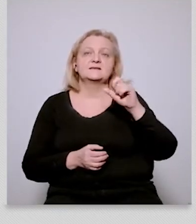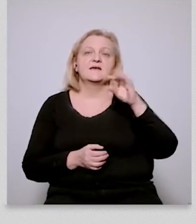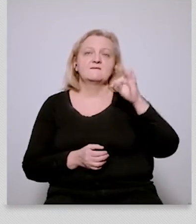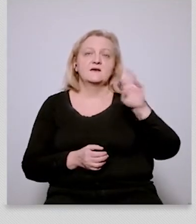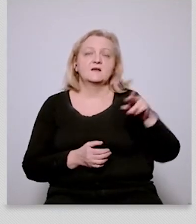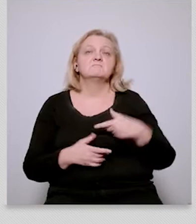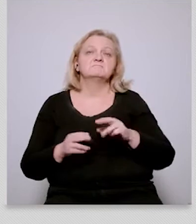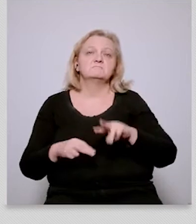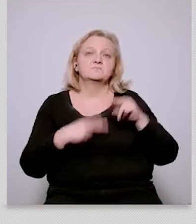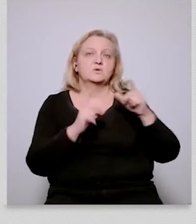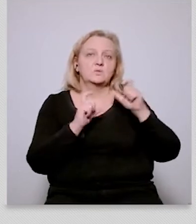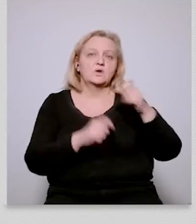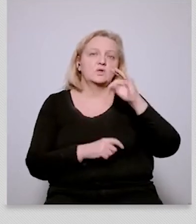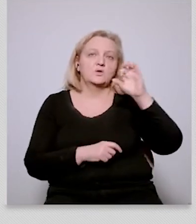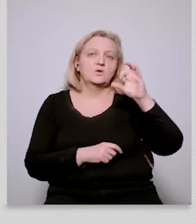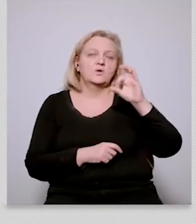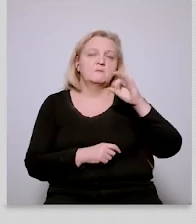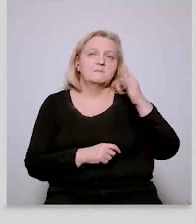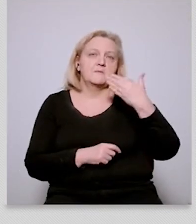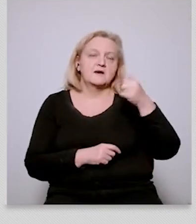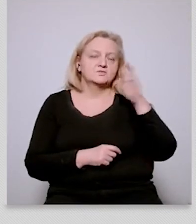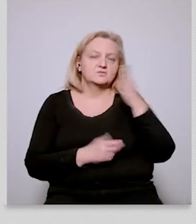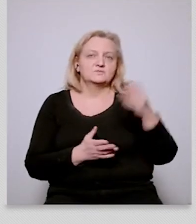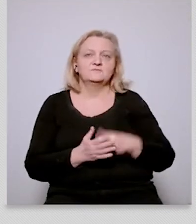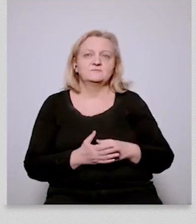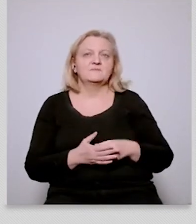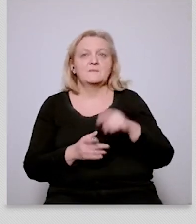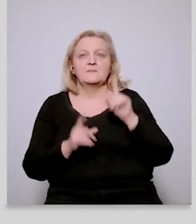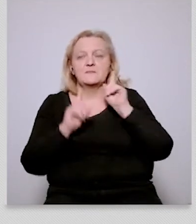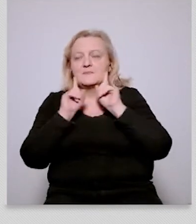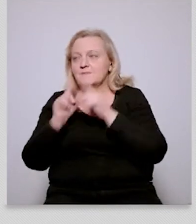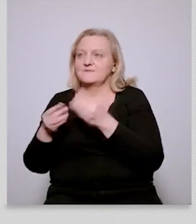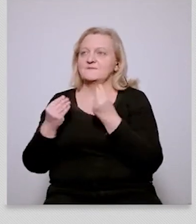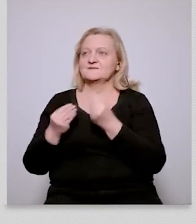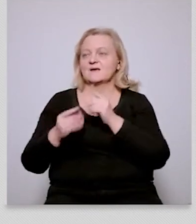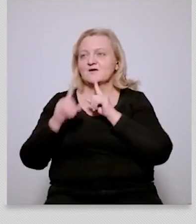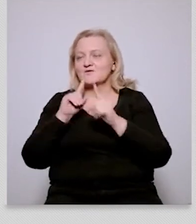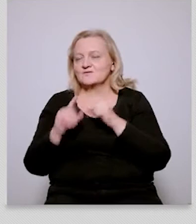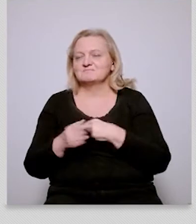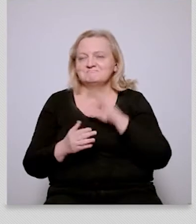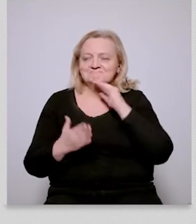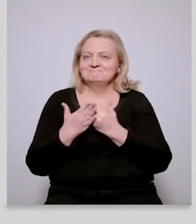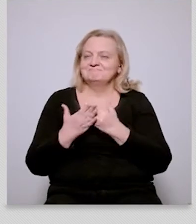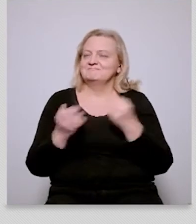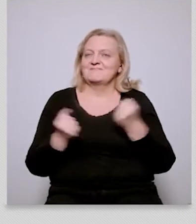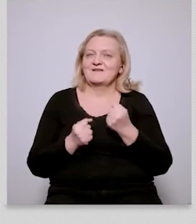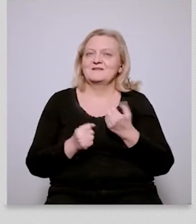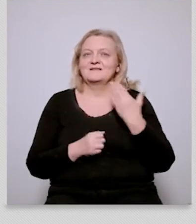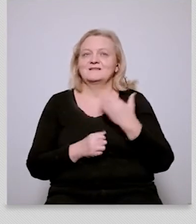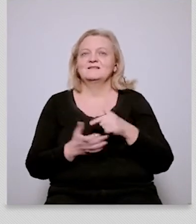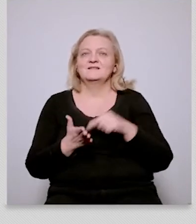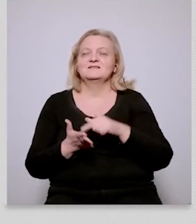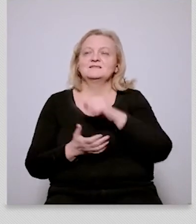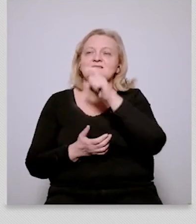proszę i przekazuję Ci głos Tomaszu to naprawdę fascynująca rozmowa muszę przyznać zwłaszcza te ostatnie uwagi Catherine